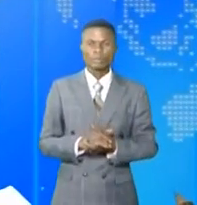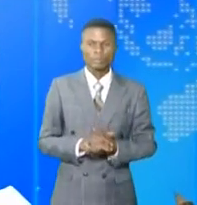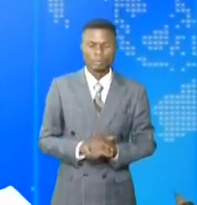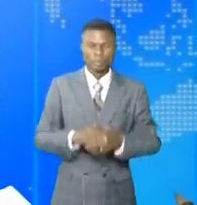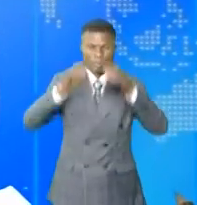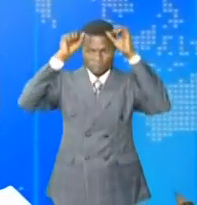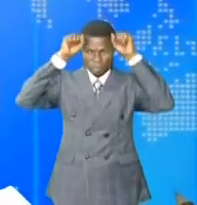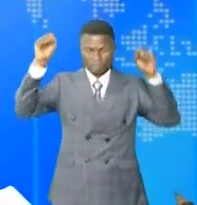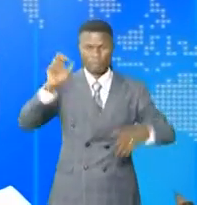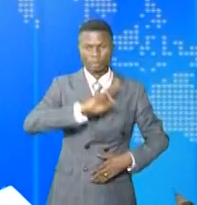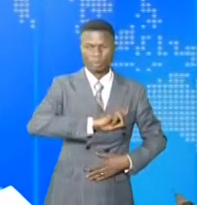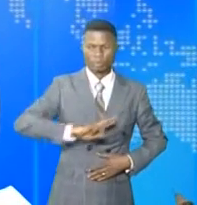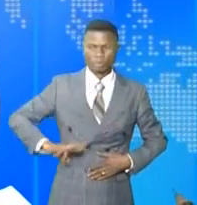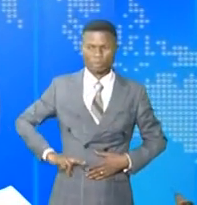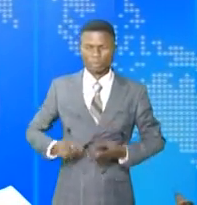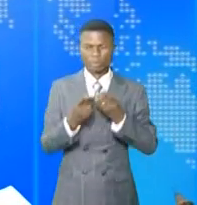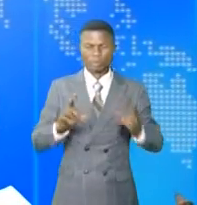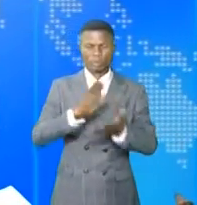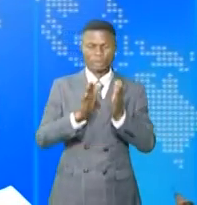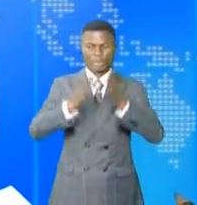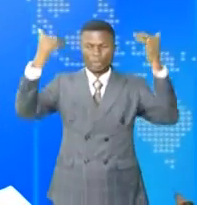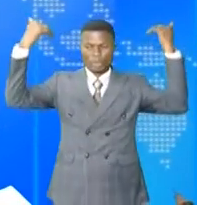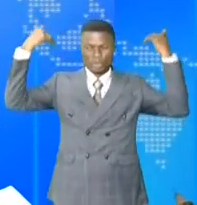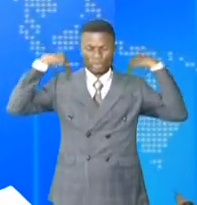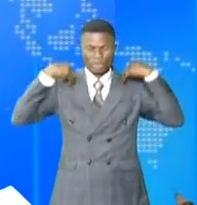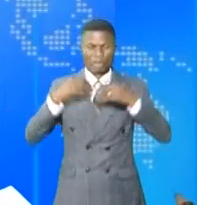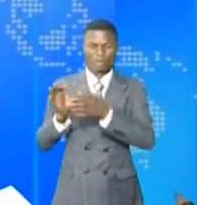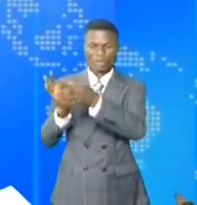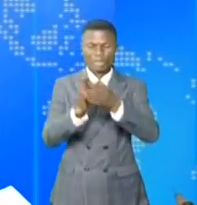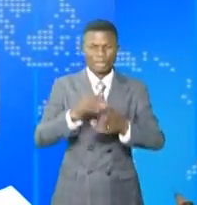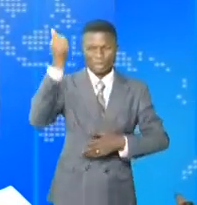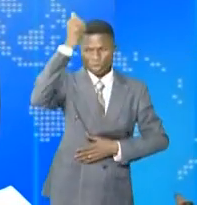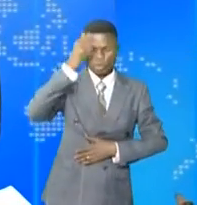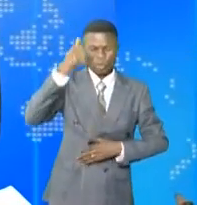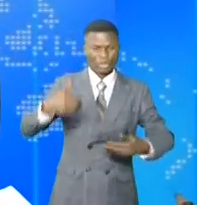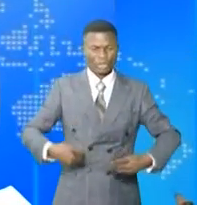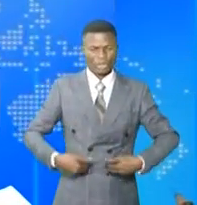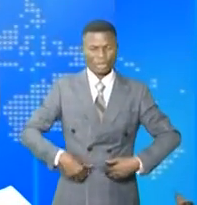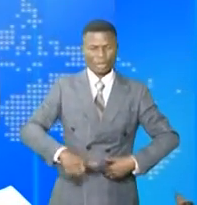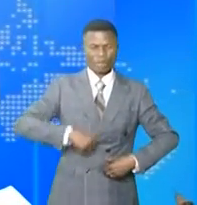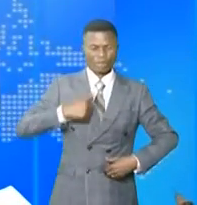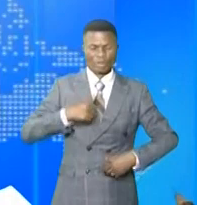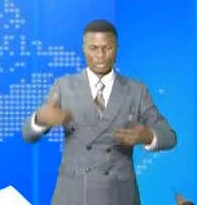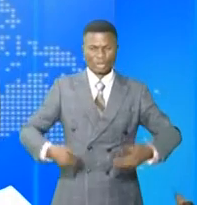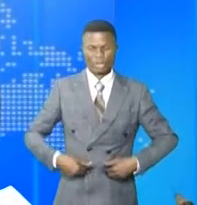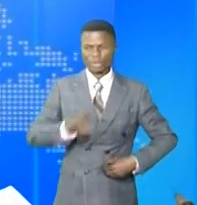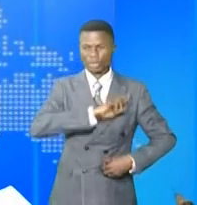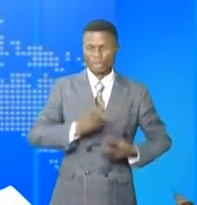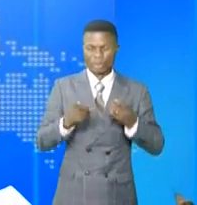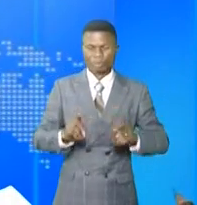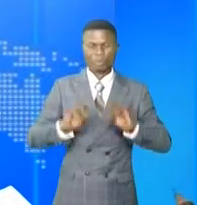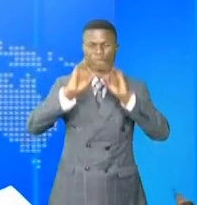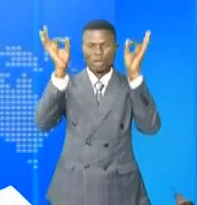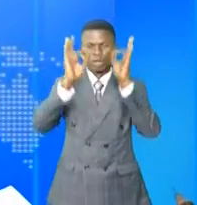Le président de la République à la tête de l'Union africaine, une fierté pour la jeunesse de la RDC. Le Forum national de la